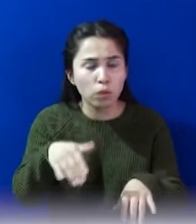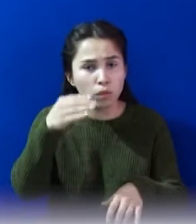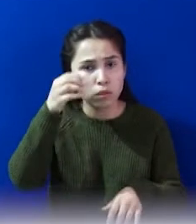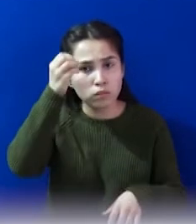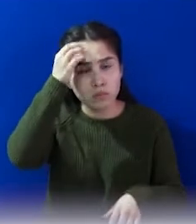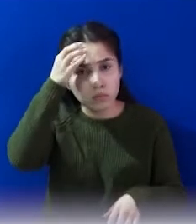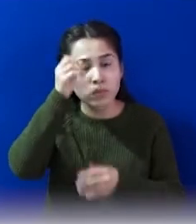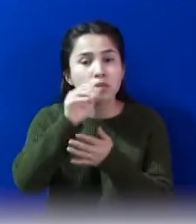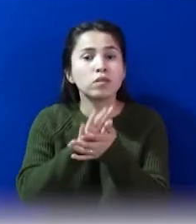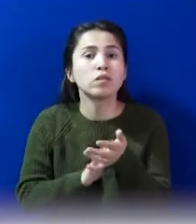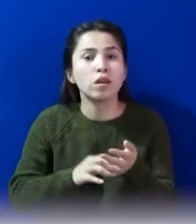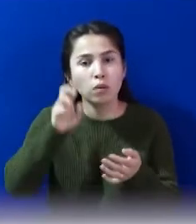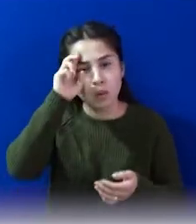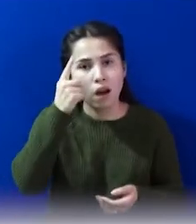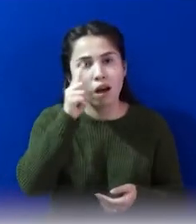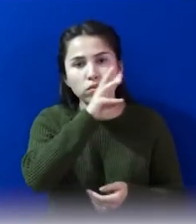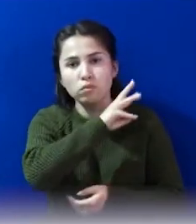немало ошибок.